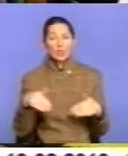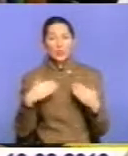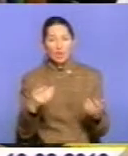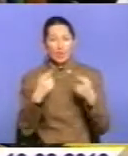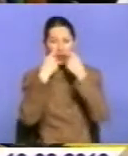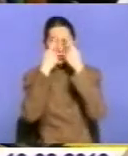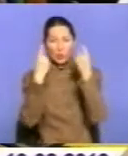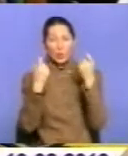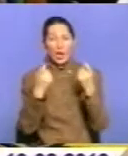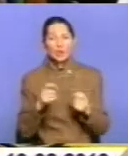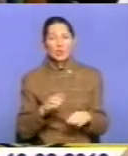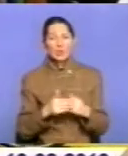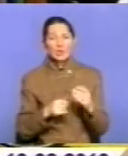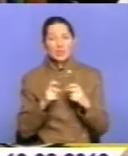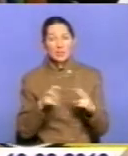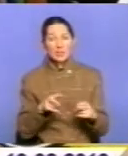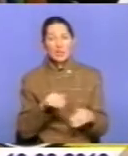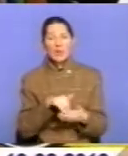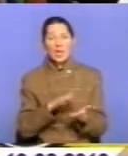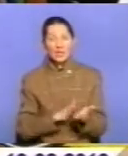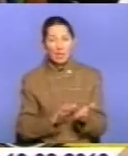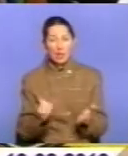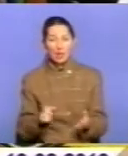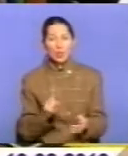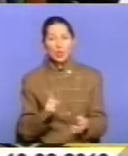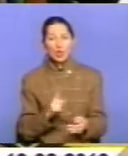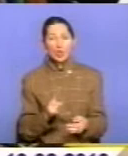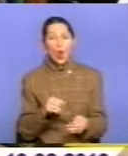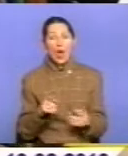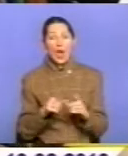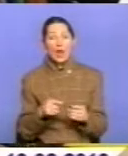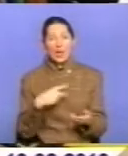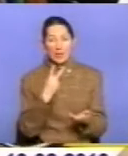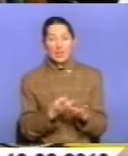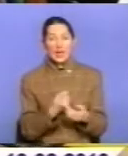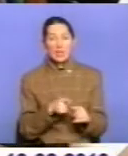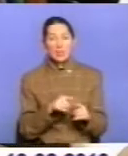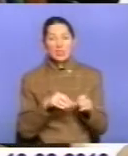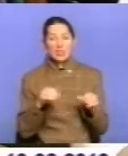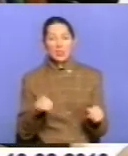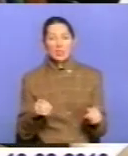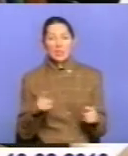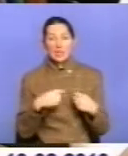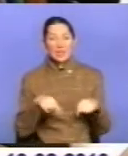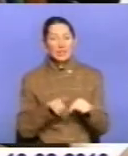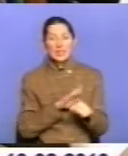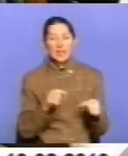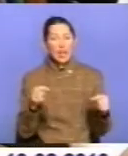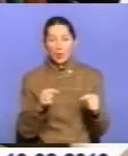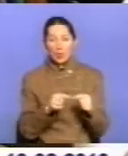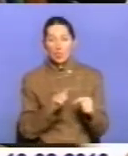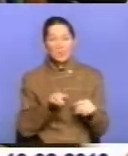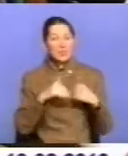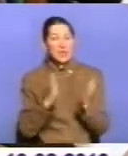повідомляють спеціалістів-реєстраторів про те, що відомості по цій земельній ділянці або не точні, або є якісь помилки, або взагалі не віднайдено.